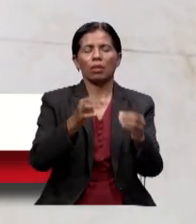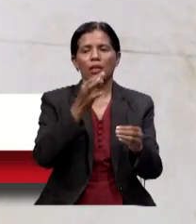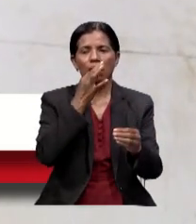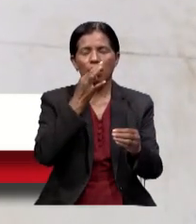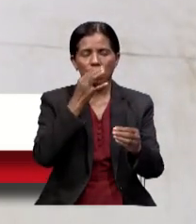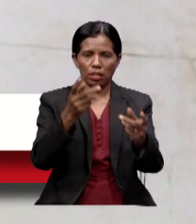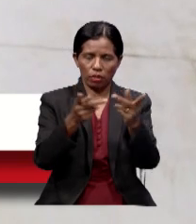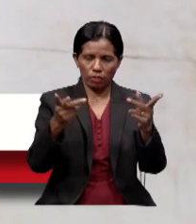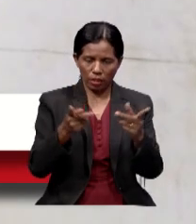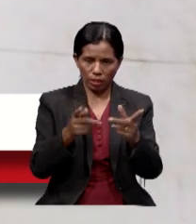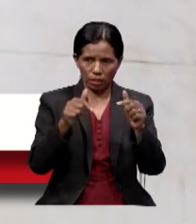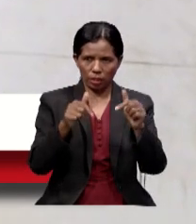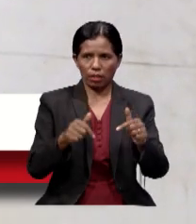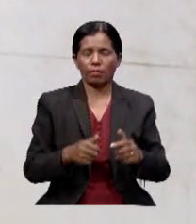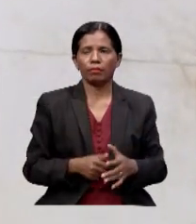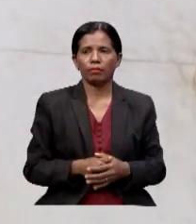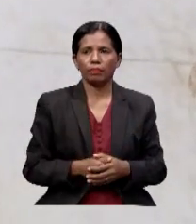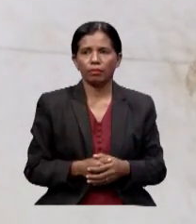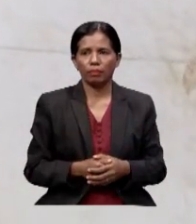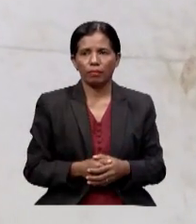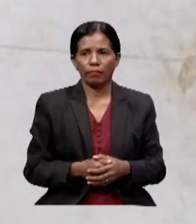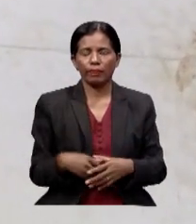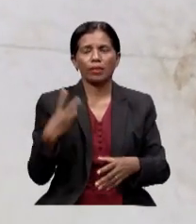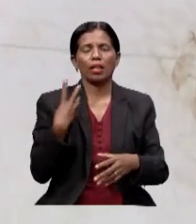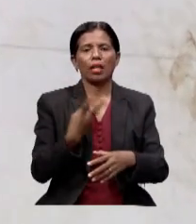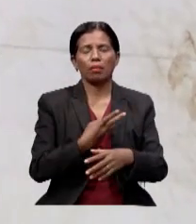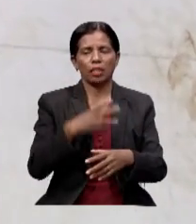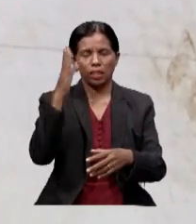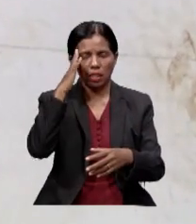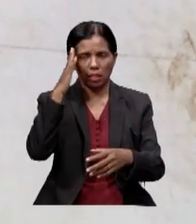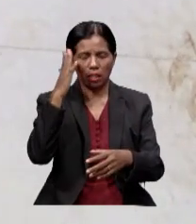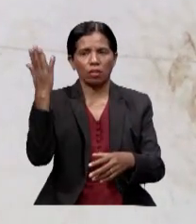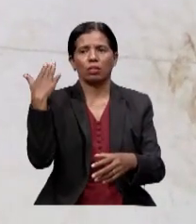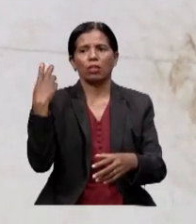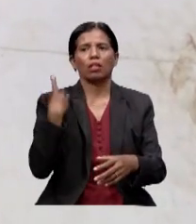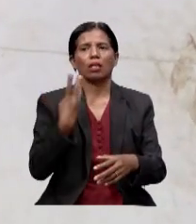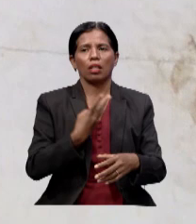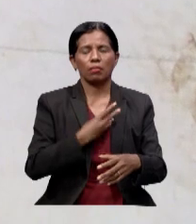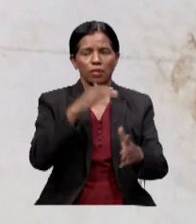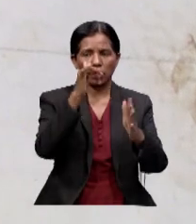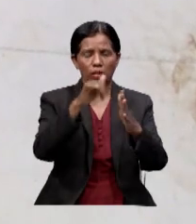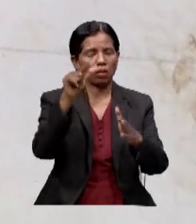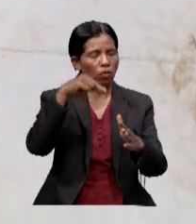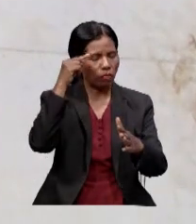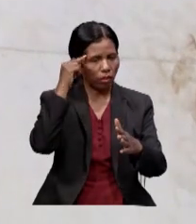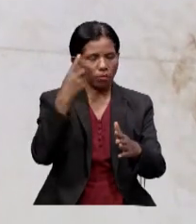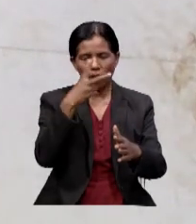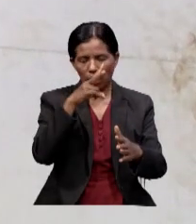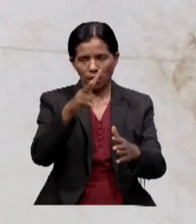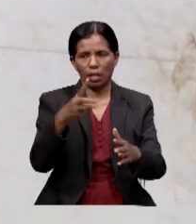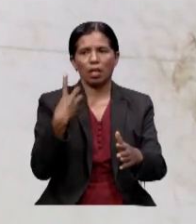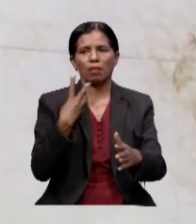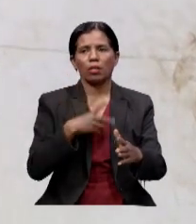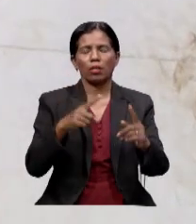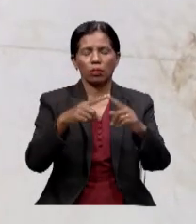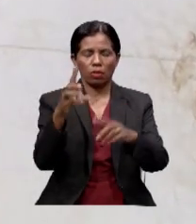serne, mai ami ini suficiente. Ami so hati ini dia be natong ami sih bombero sih parte gubernur pak hari ami mai ati ami tuh ini lorong